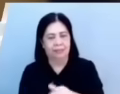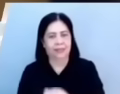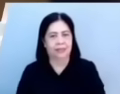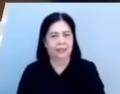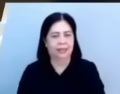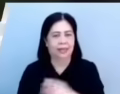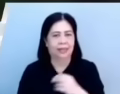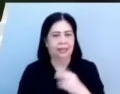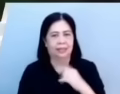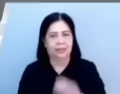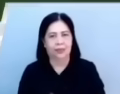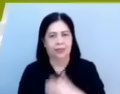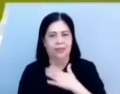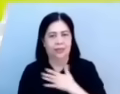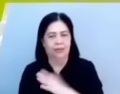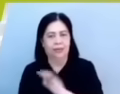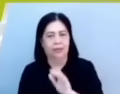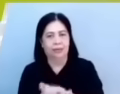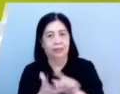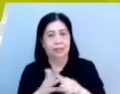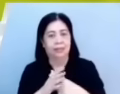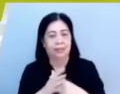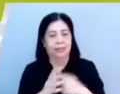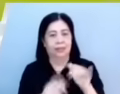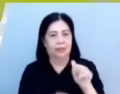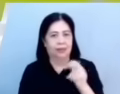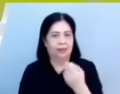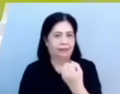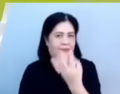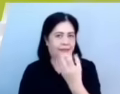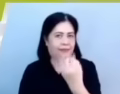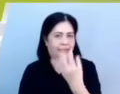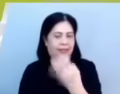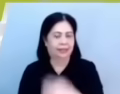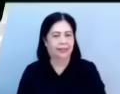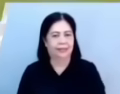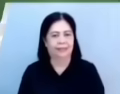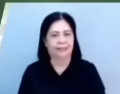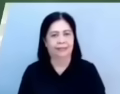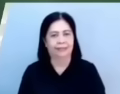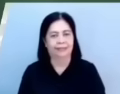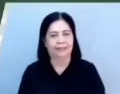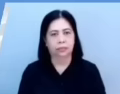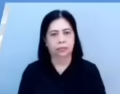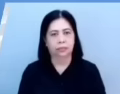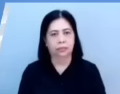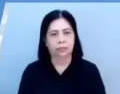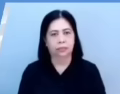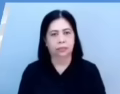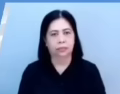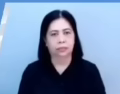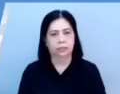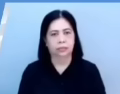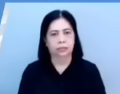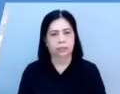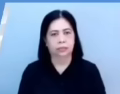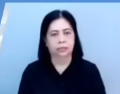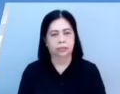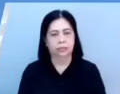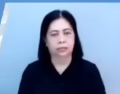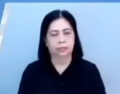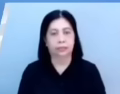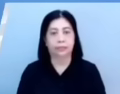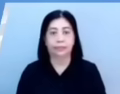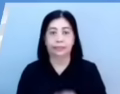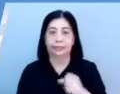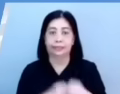simula January 15. Katatibayan, nagbabalita para sa GMA Integrated News. Tuwing bagong taon, isa sa